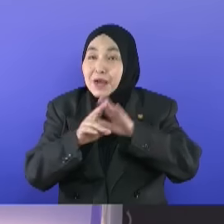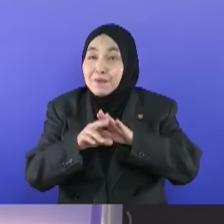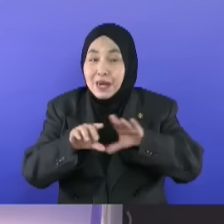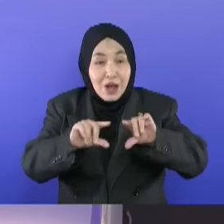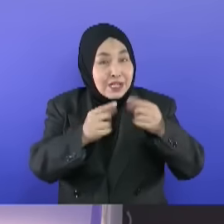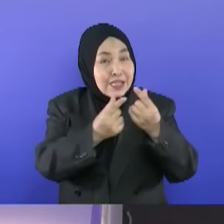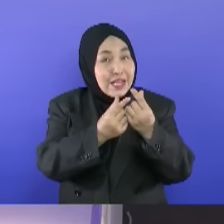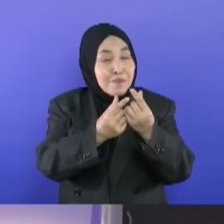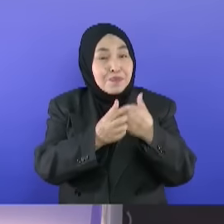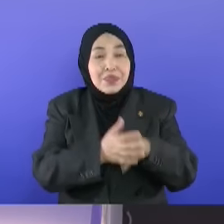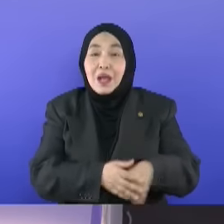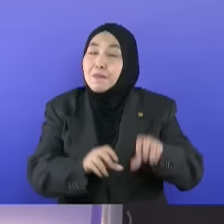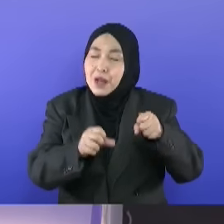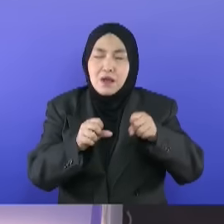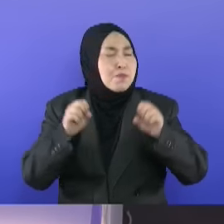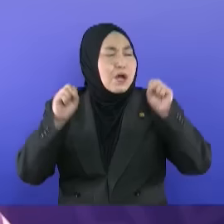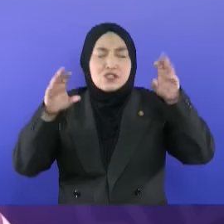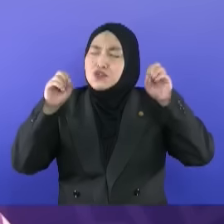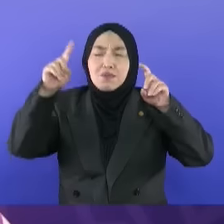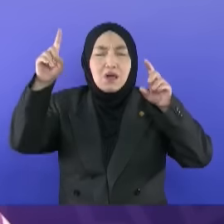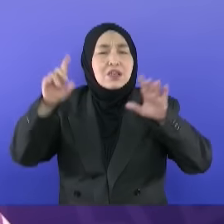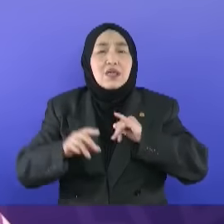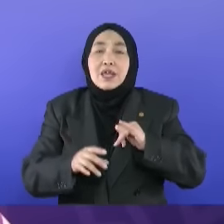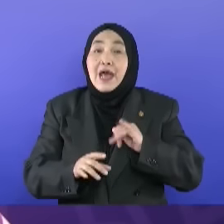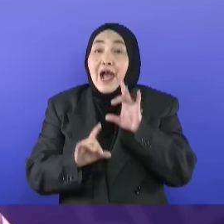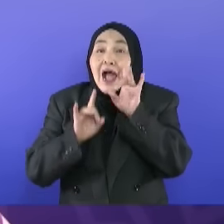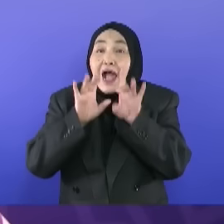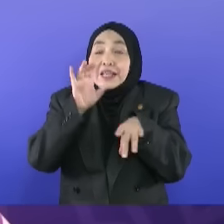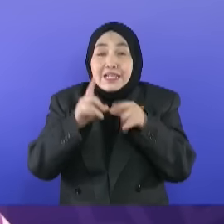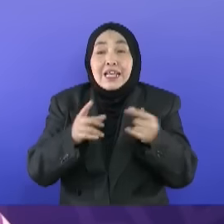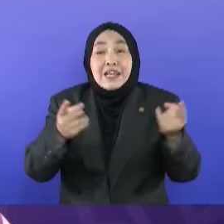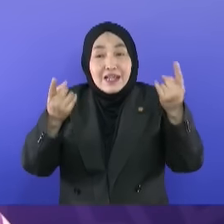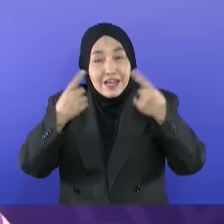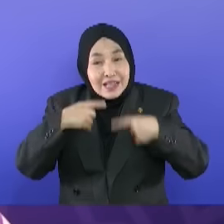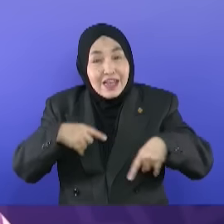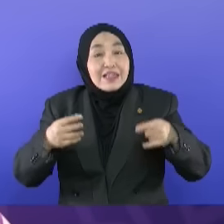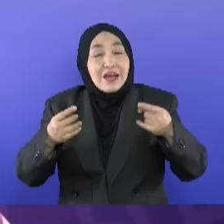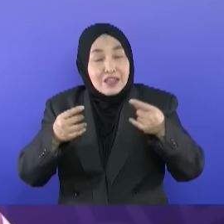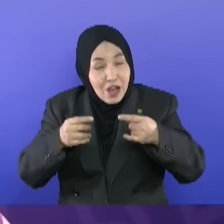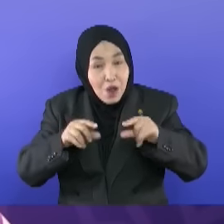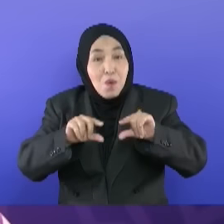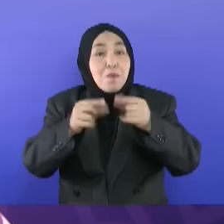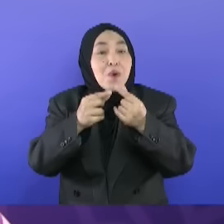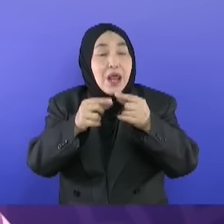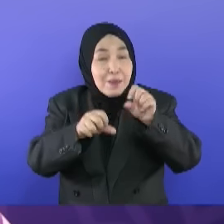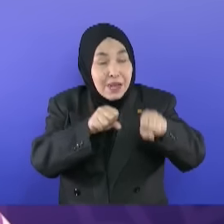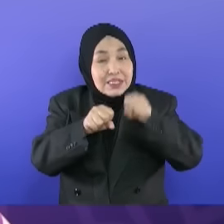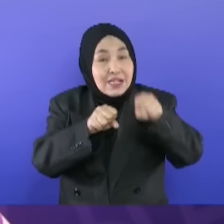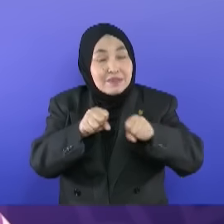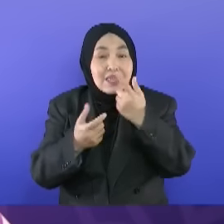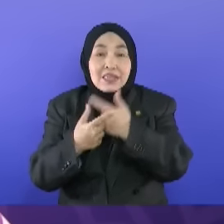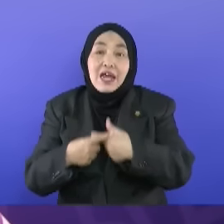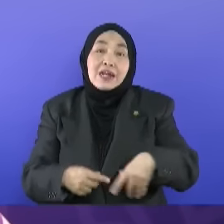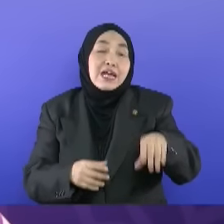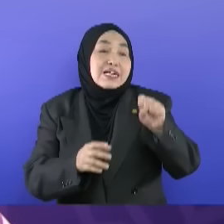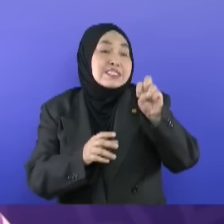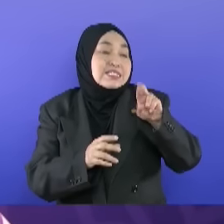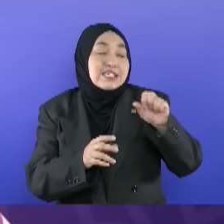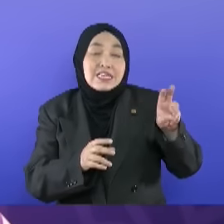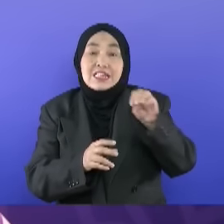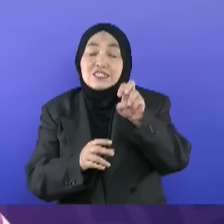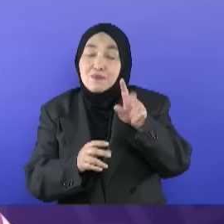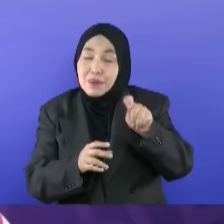bikers kita pada hari ini? Allah. Masya-Allah. Saya begitu terujalah dengan kehadiran di studio kumpulan Bikers kita daripada Seri Sementer ataupun